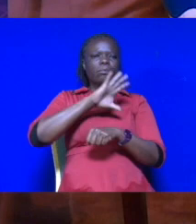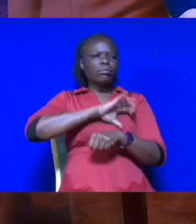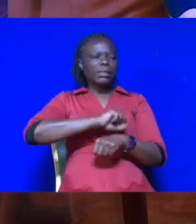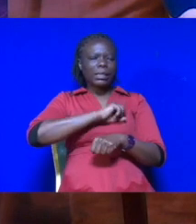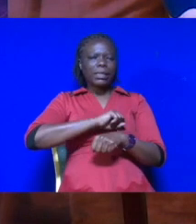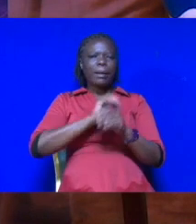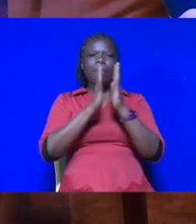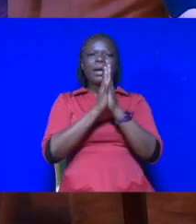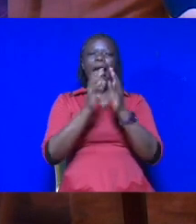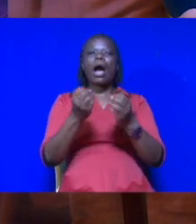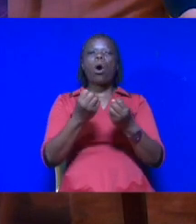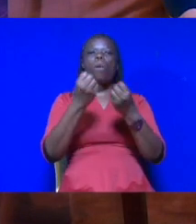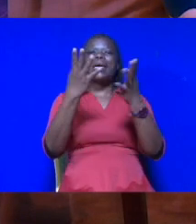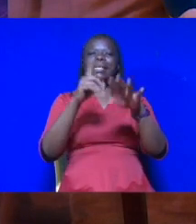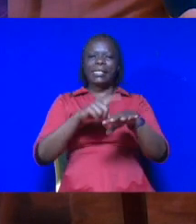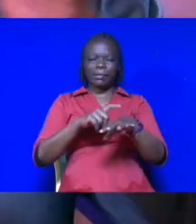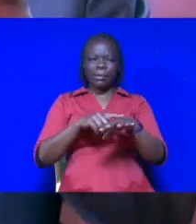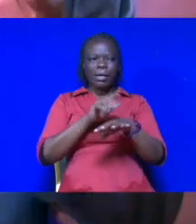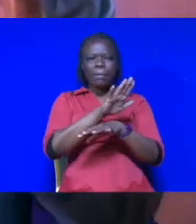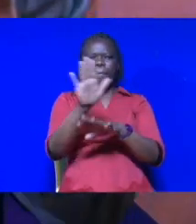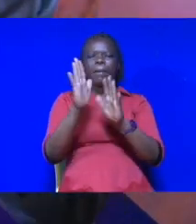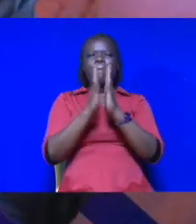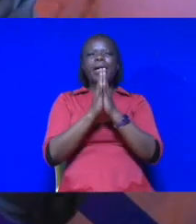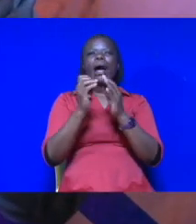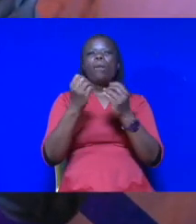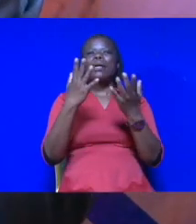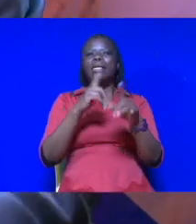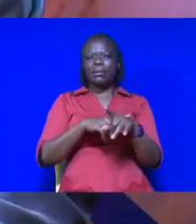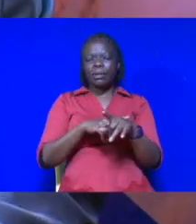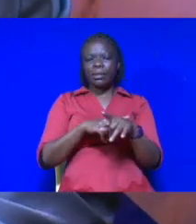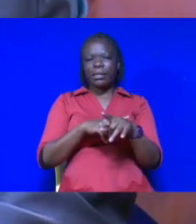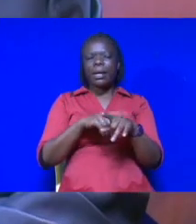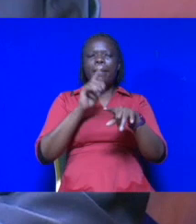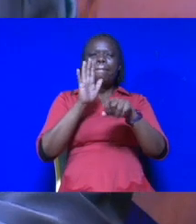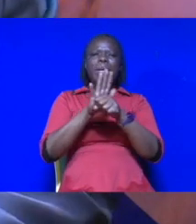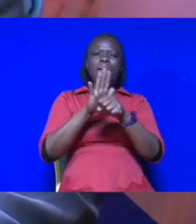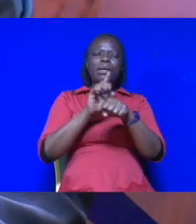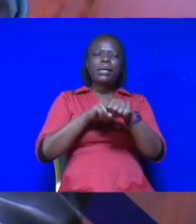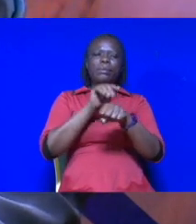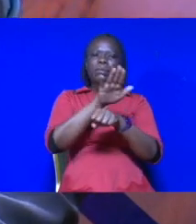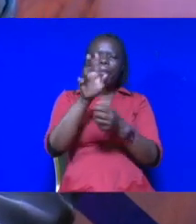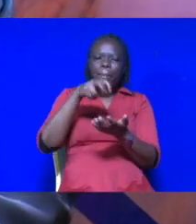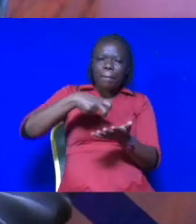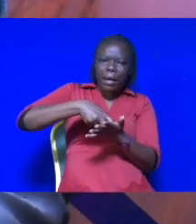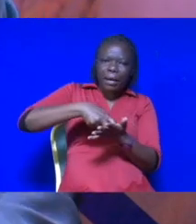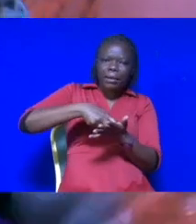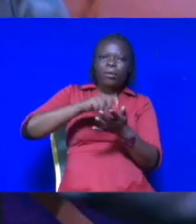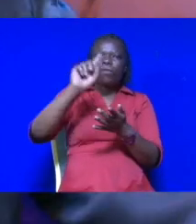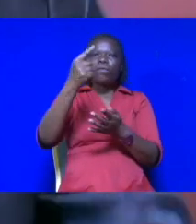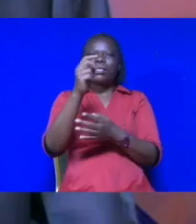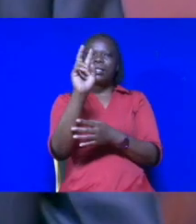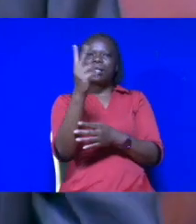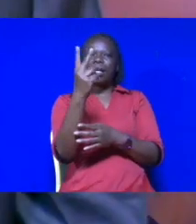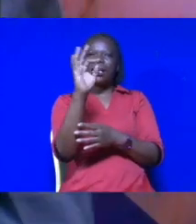ngapi? Unaomba mara ngapi? Mara nyingi. Ukipiga magoti siku moja, siku ya pili, ya tatu,